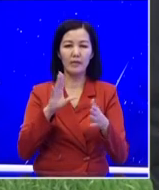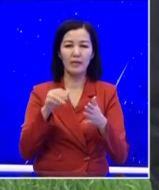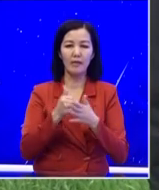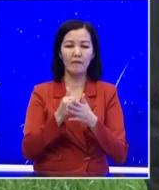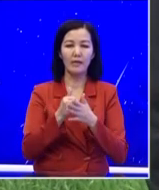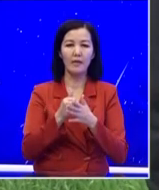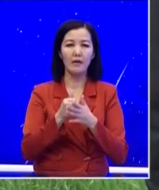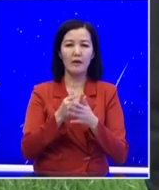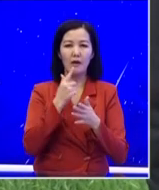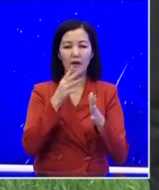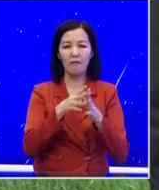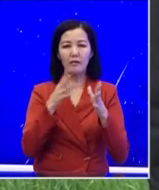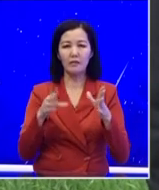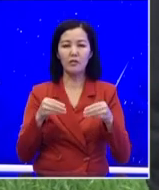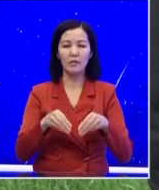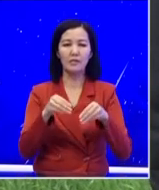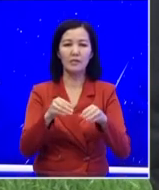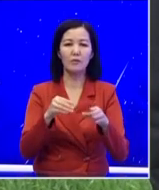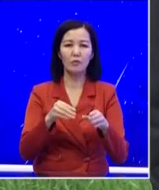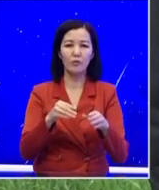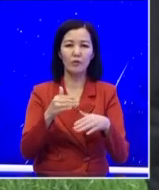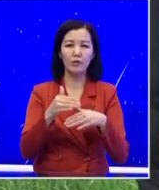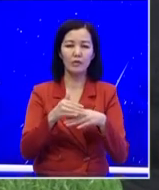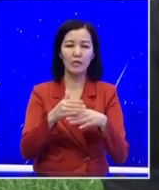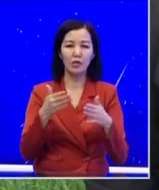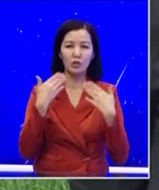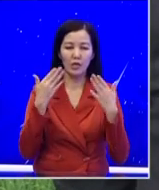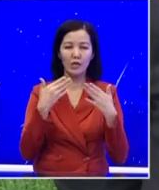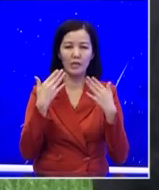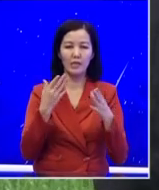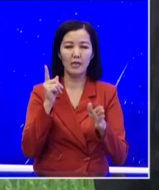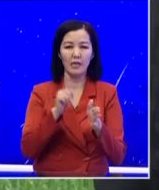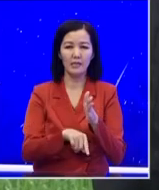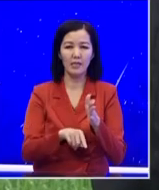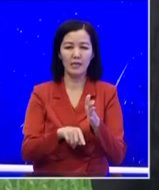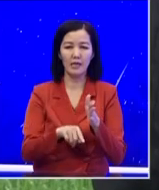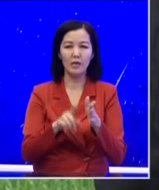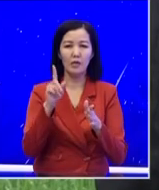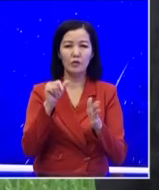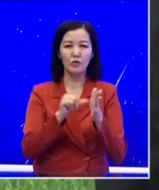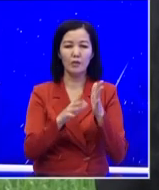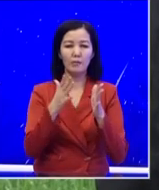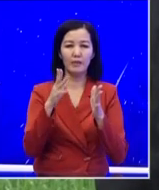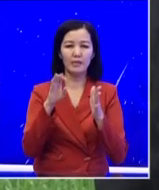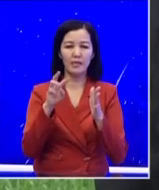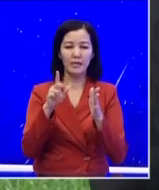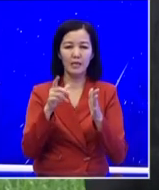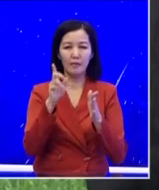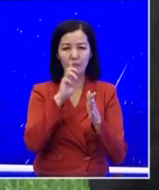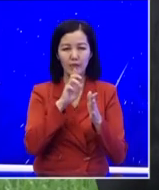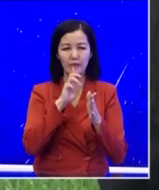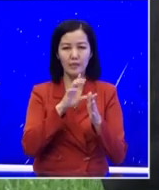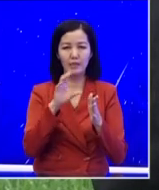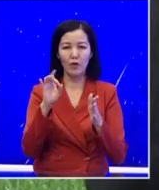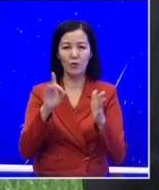бізде жаңа қант қызылшасының себу жұмыстары. Кішкене биыл жеңілдетілген, мына арзандатылған 165 теңгеден жаңа жанар жағармай мына сәуір